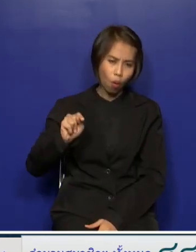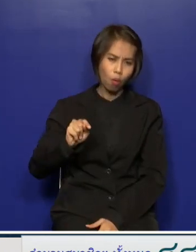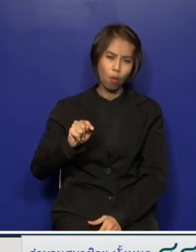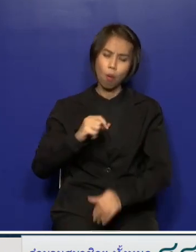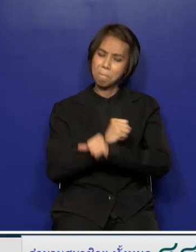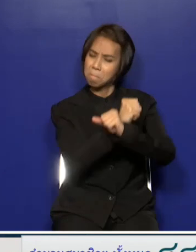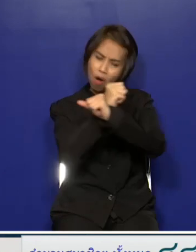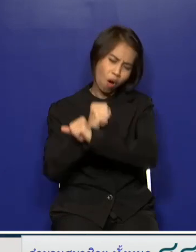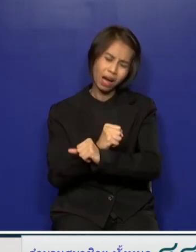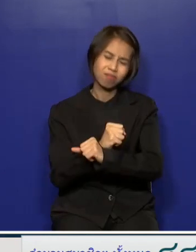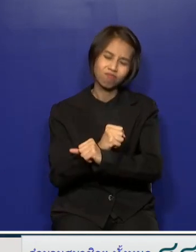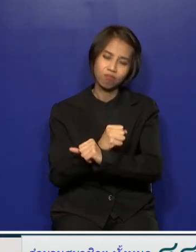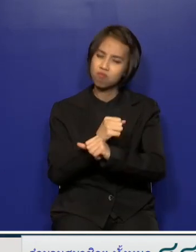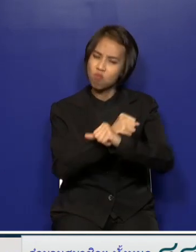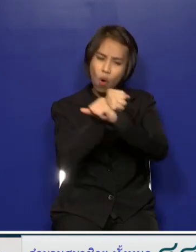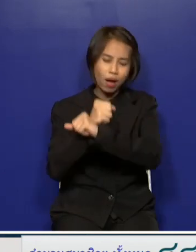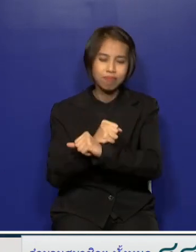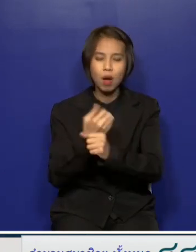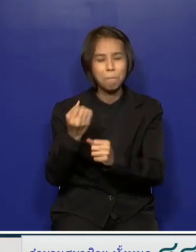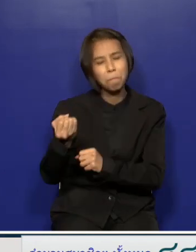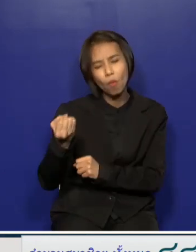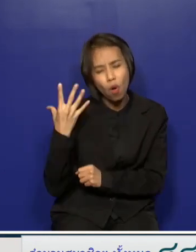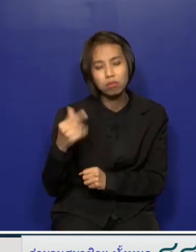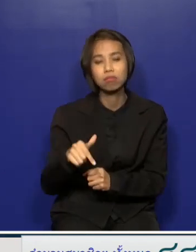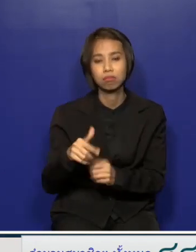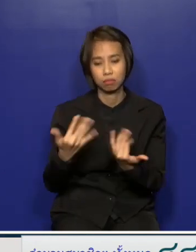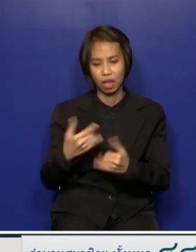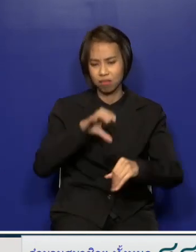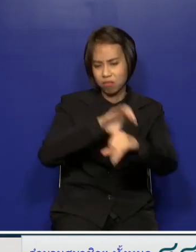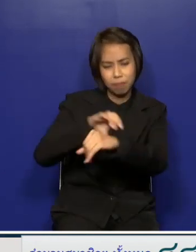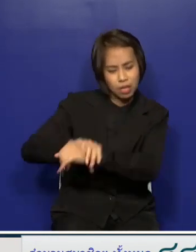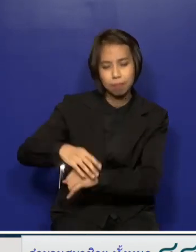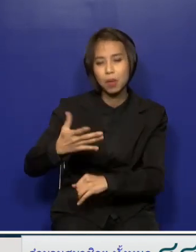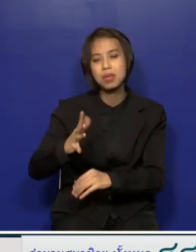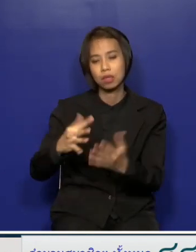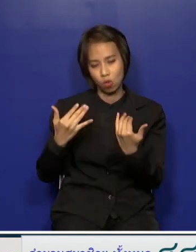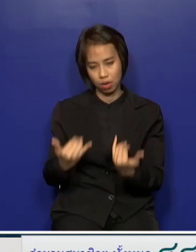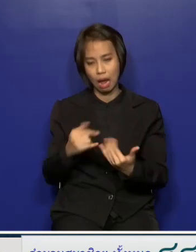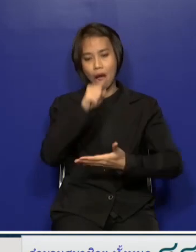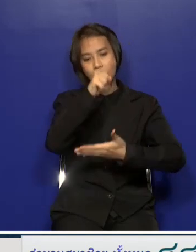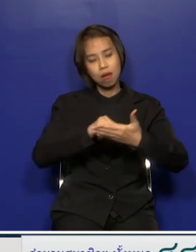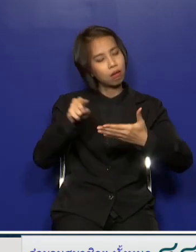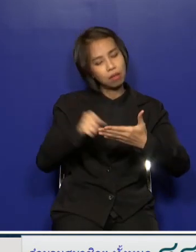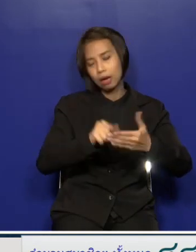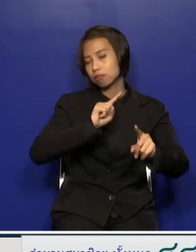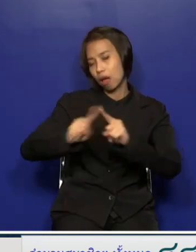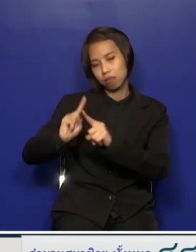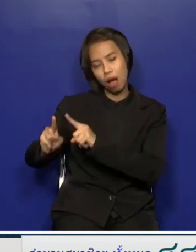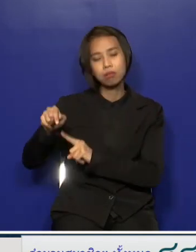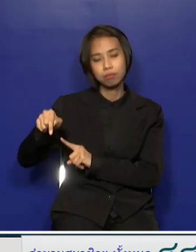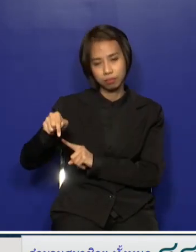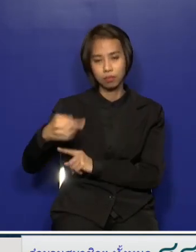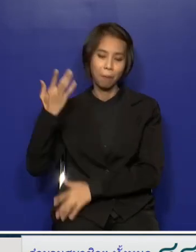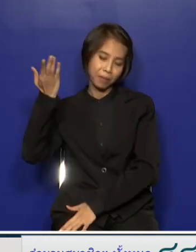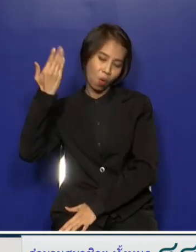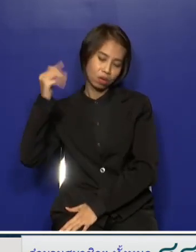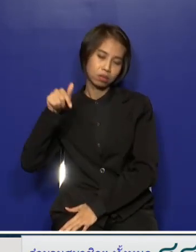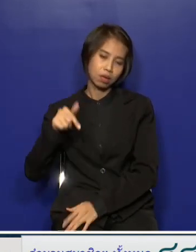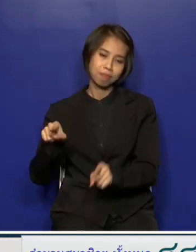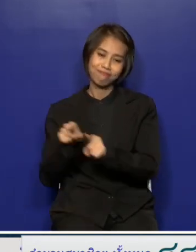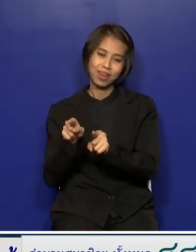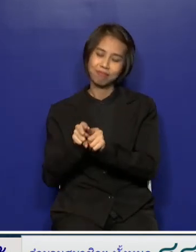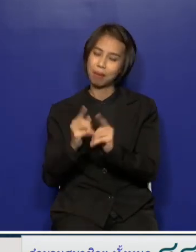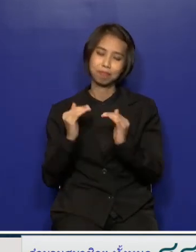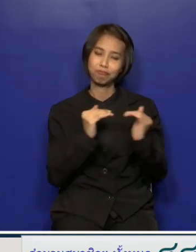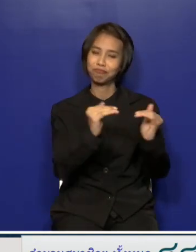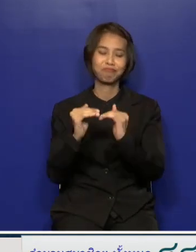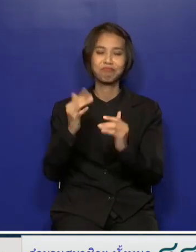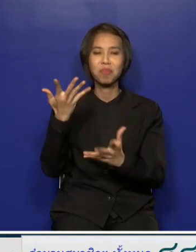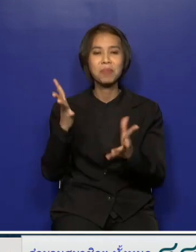บ